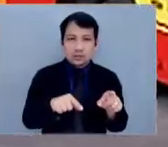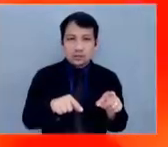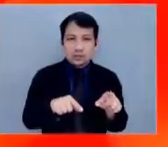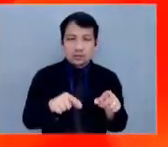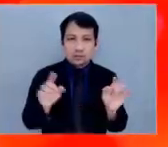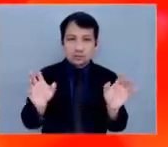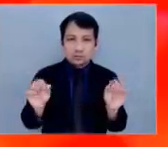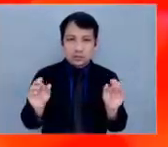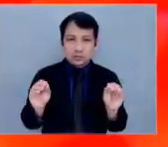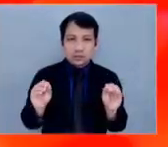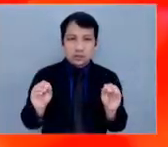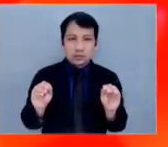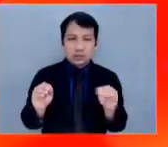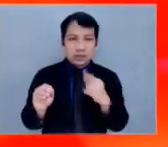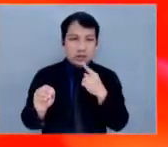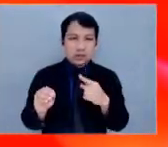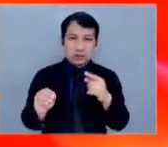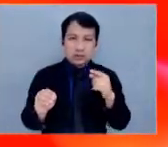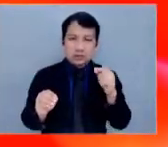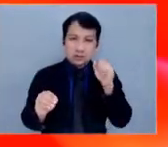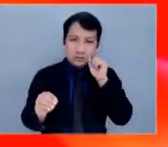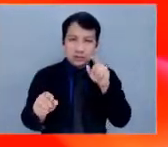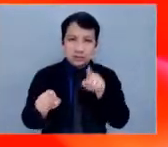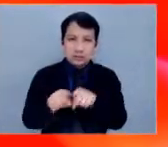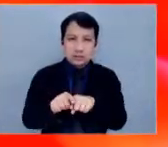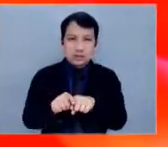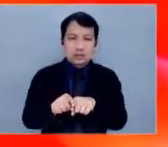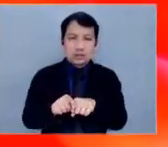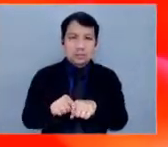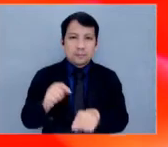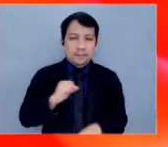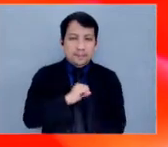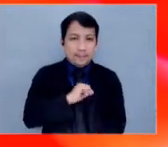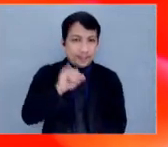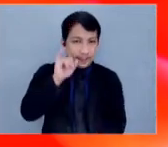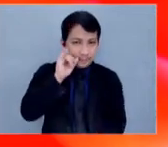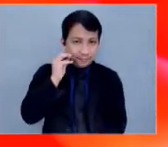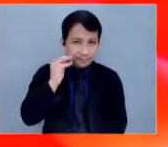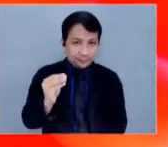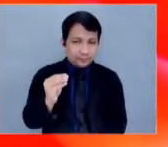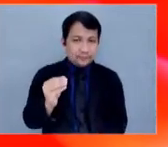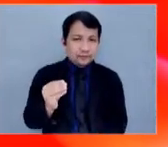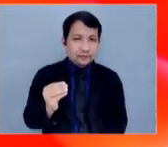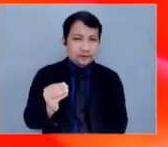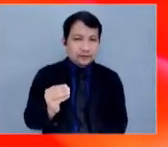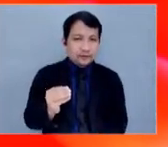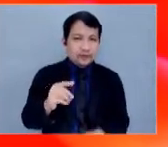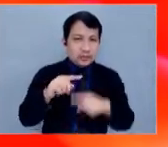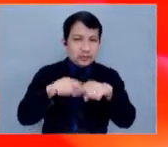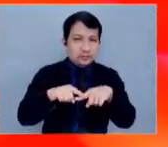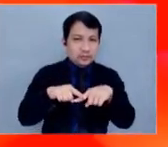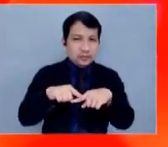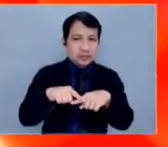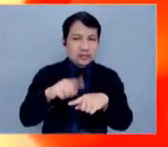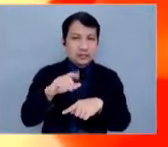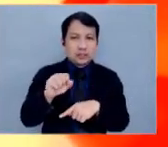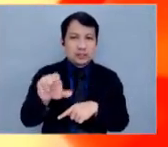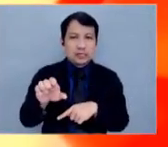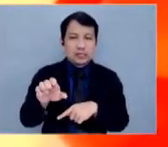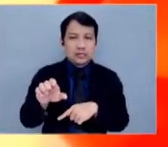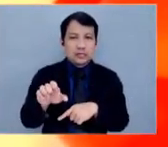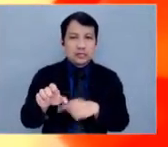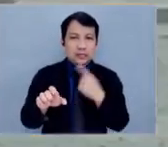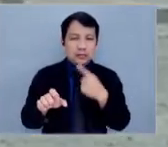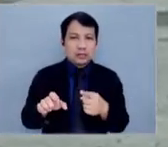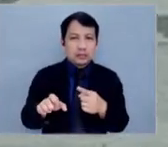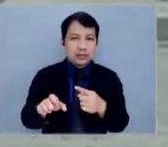device. Pero tingin ng kapatid ng Pangulo na si Senator Amy Marcos, case-to-case basis dapat ang pagpapatupad sa utos